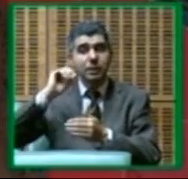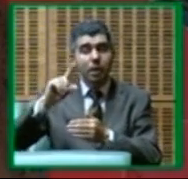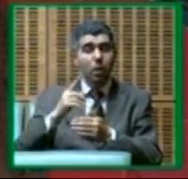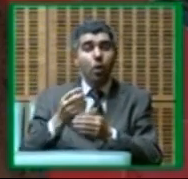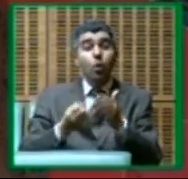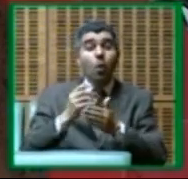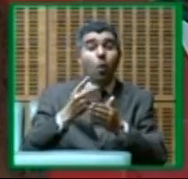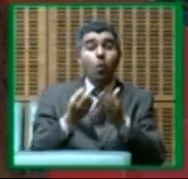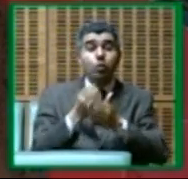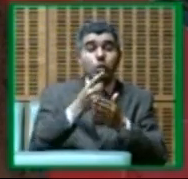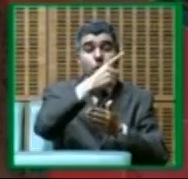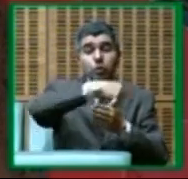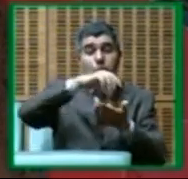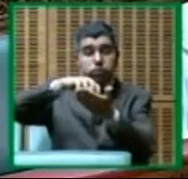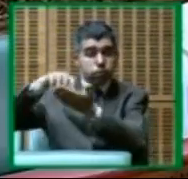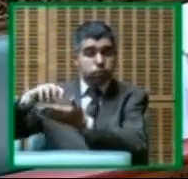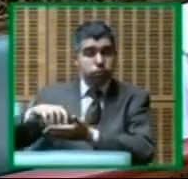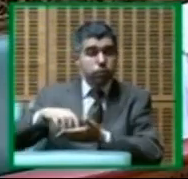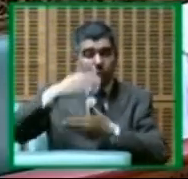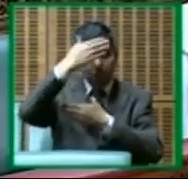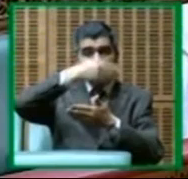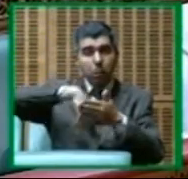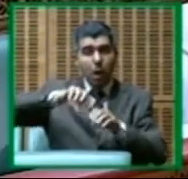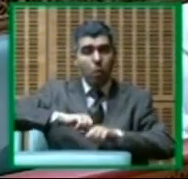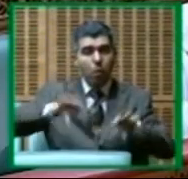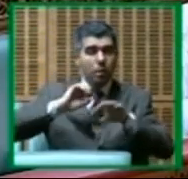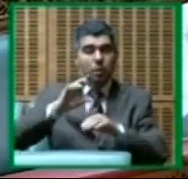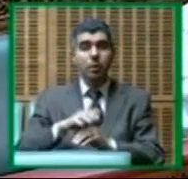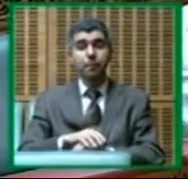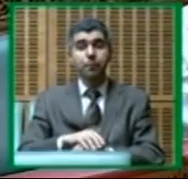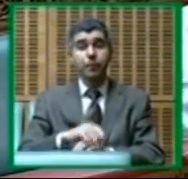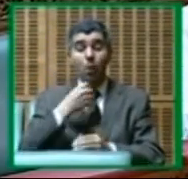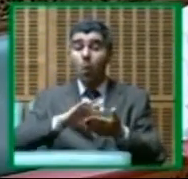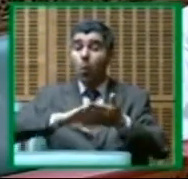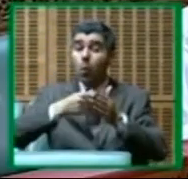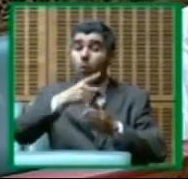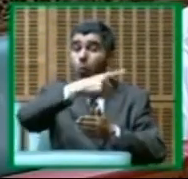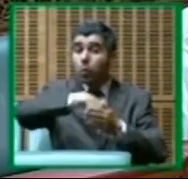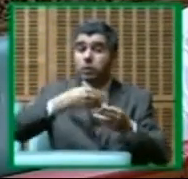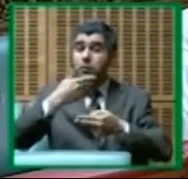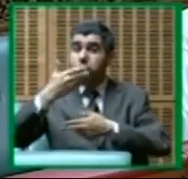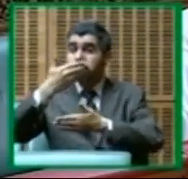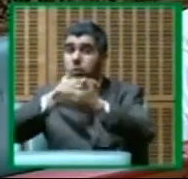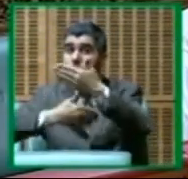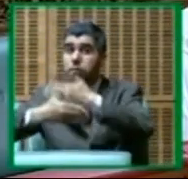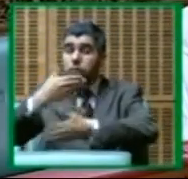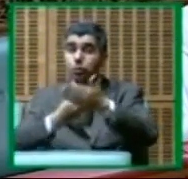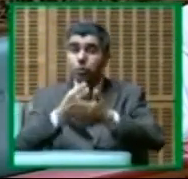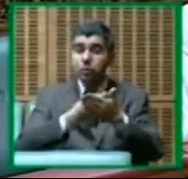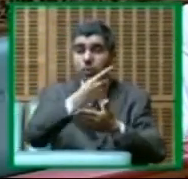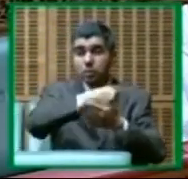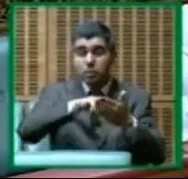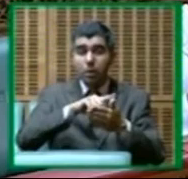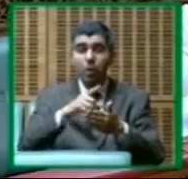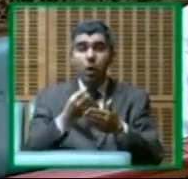اننا نخلقوا هاد المراكز على مستوى الجهات. طبعا هادشي كله كنتحدثوا عليه، ما يمكنش ما نهضروش على المضمون، لان المضمون ايضا هو شيء مهم